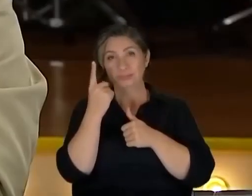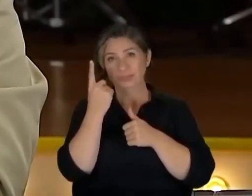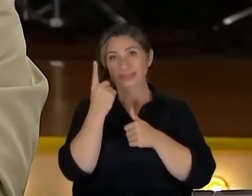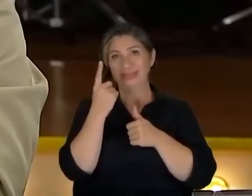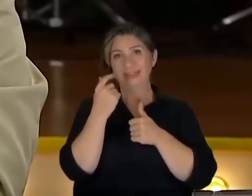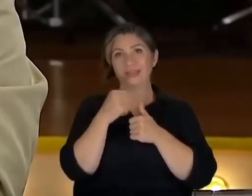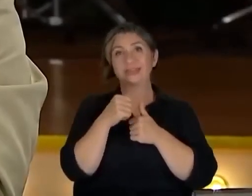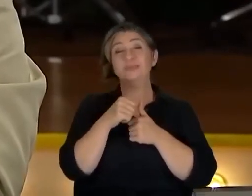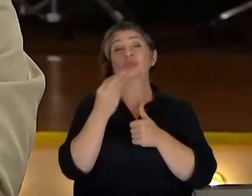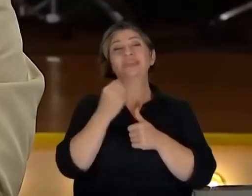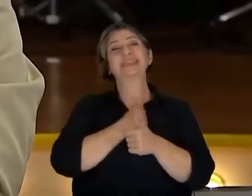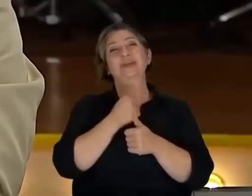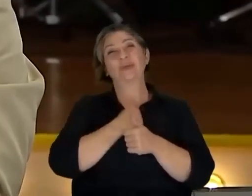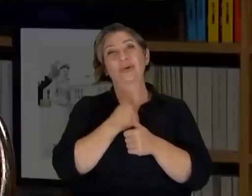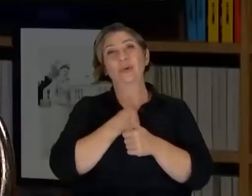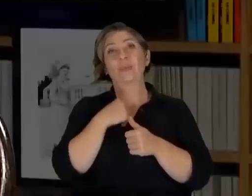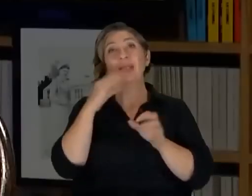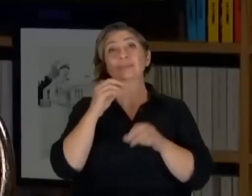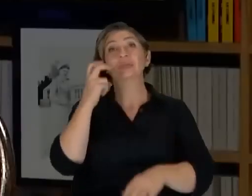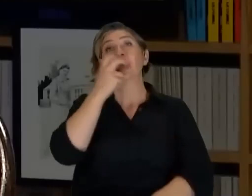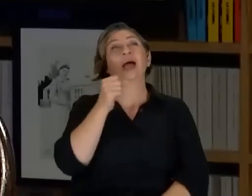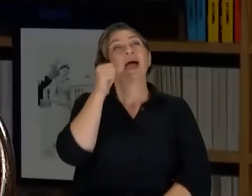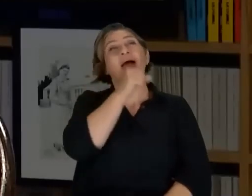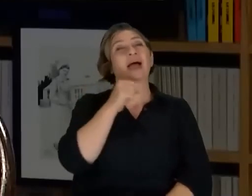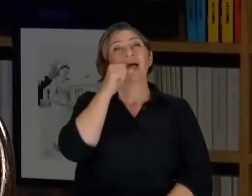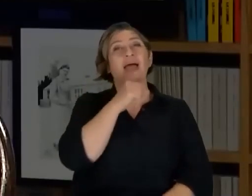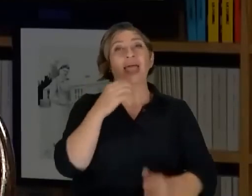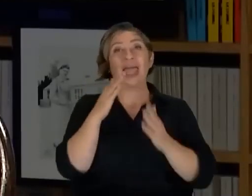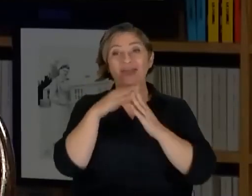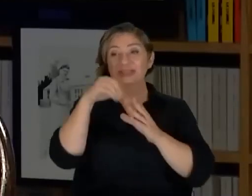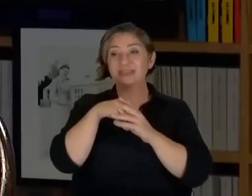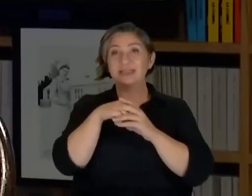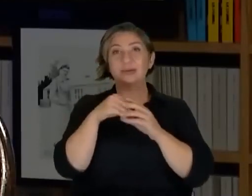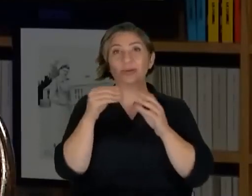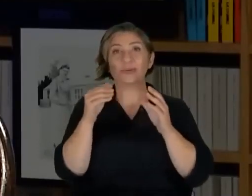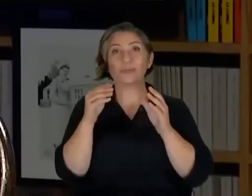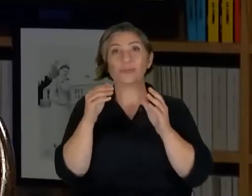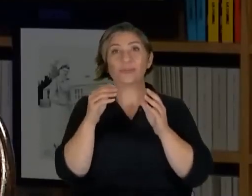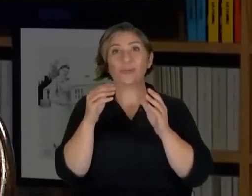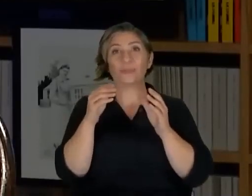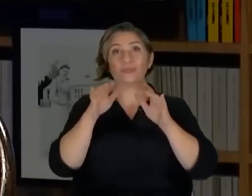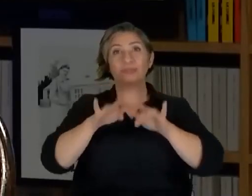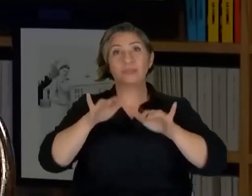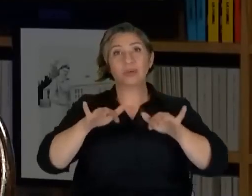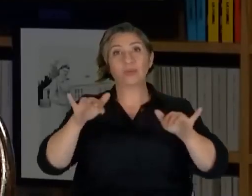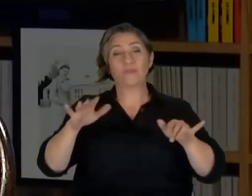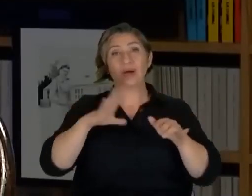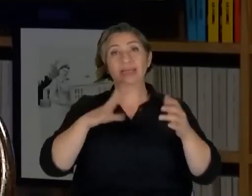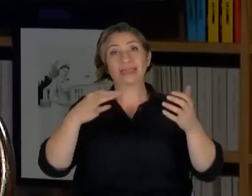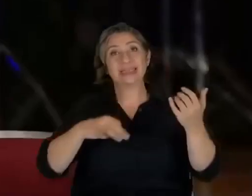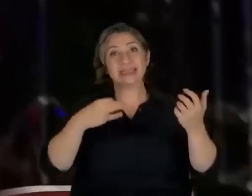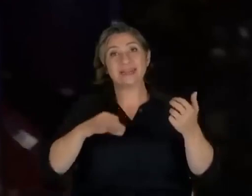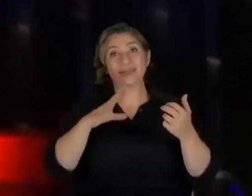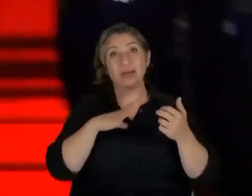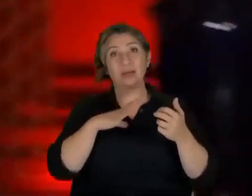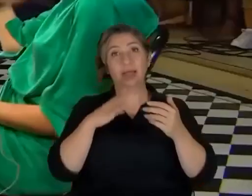evet, bir kişi. Evet. Sıkılıyor çünkü ben devamlı söylediğim için evde de benim böyle küçük bir yani piyanom ya var, gitarım var. Ya eşiniz eve